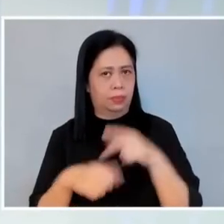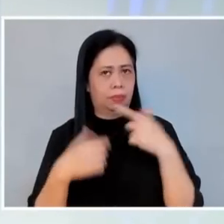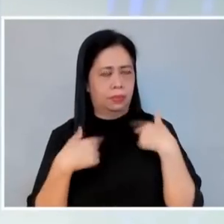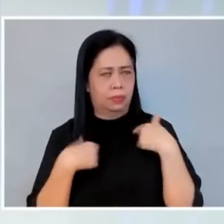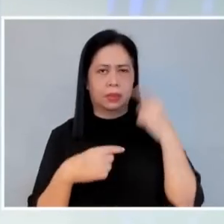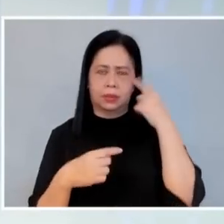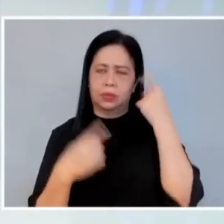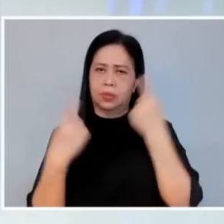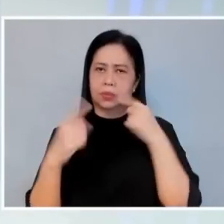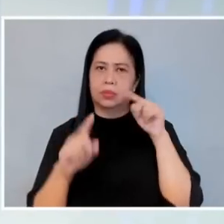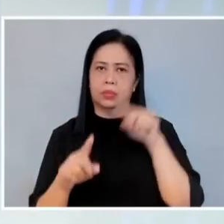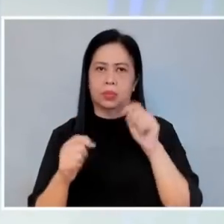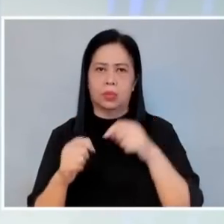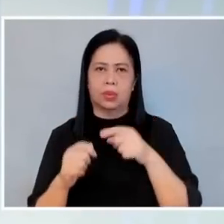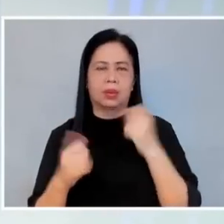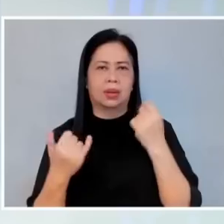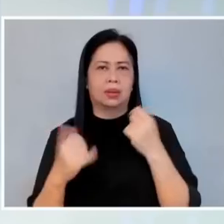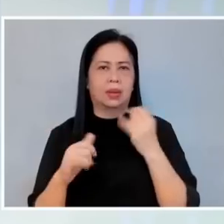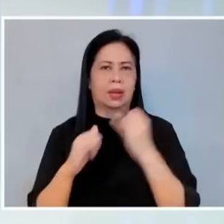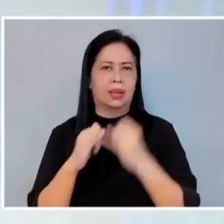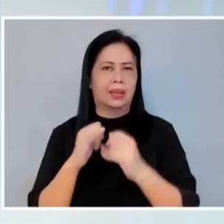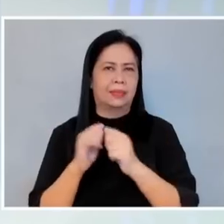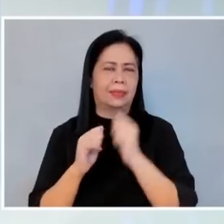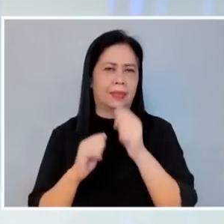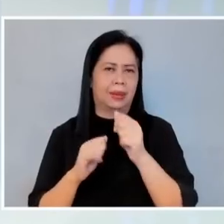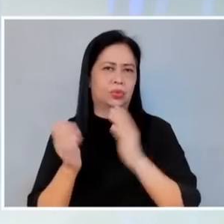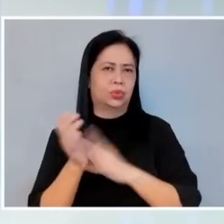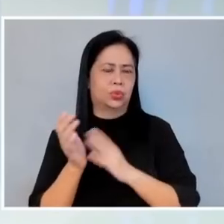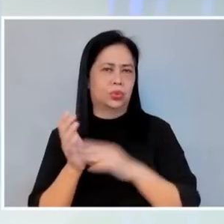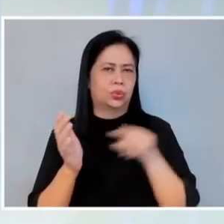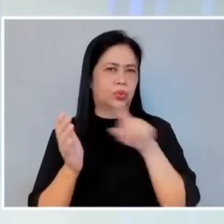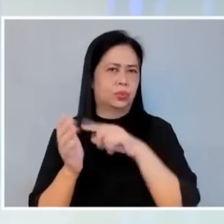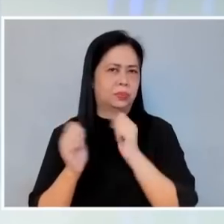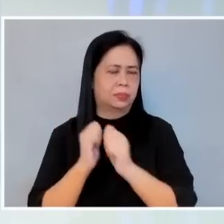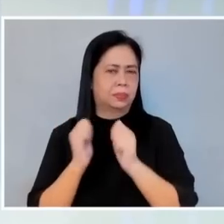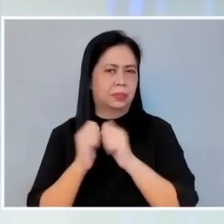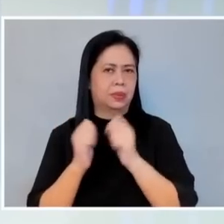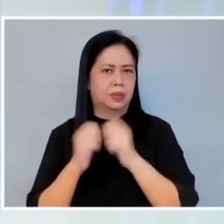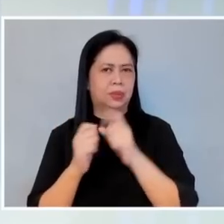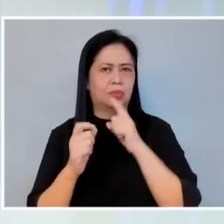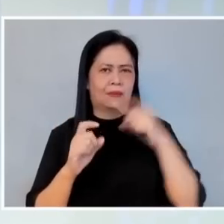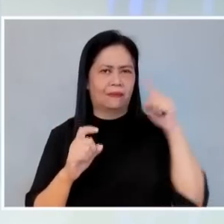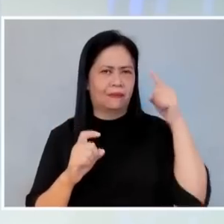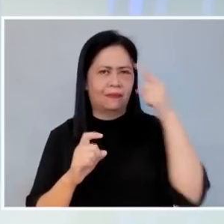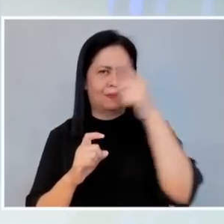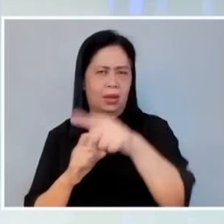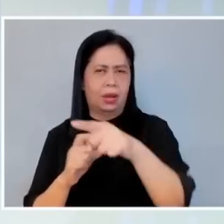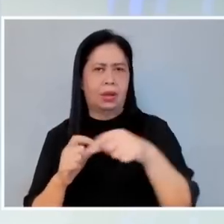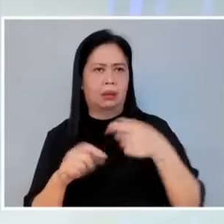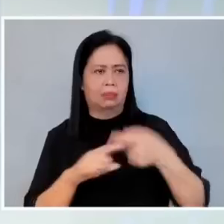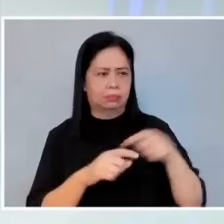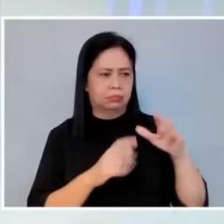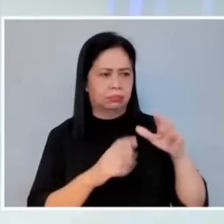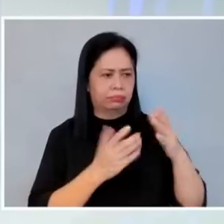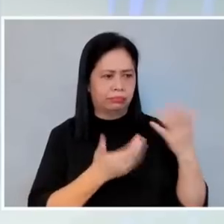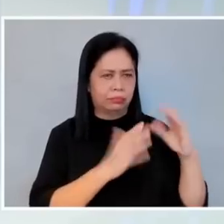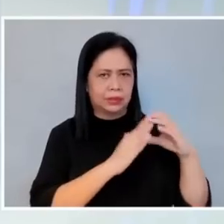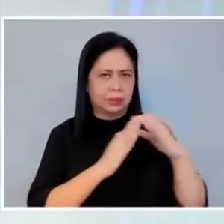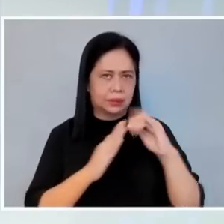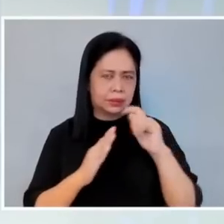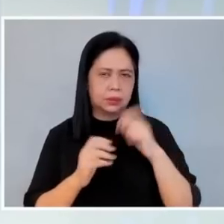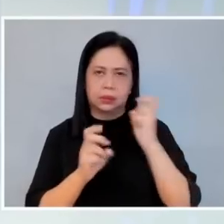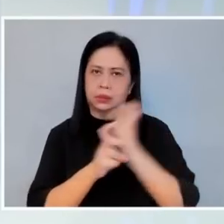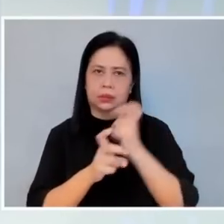itinuturing na last mile school. Ito yung mga paaralan na sadyang malayo sa kabihasdan at mahirap